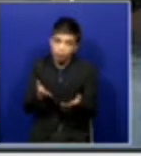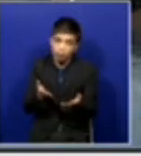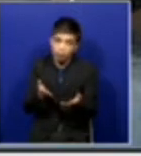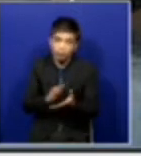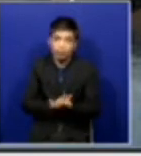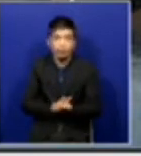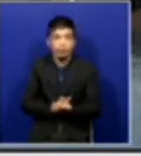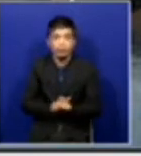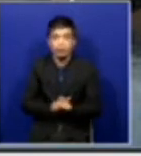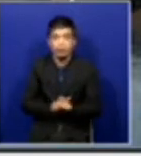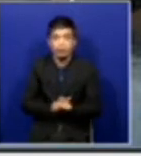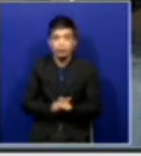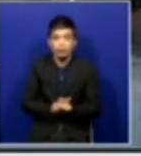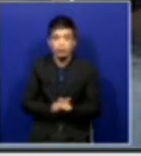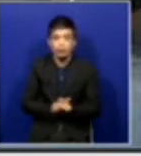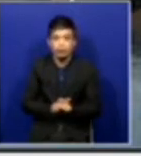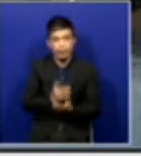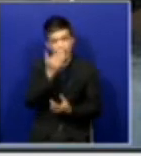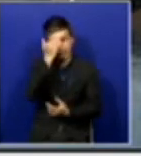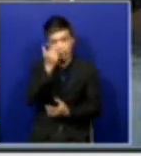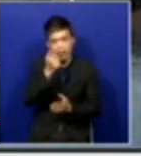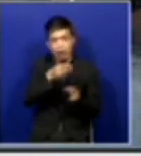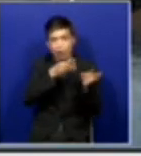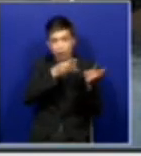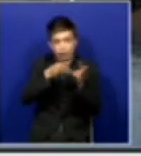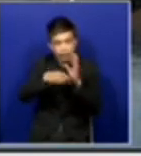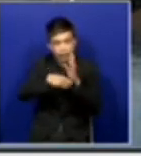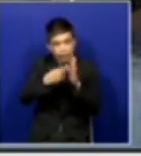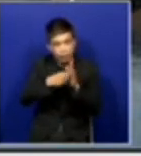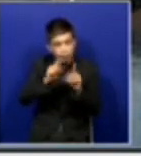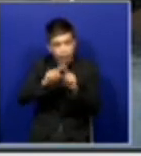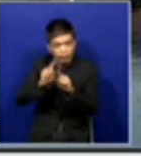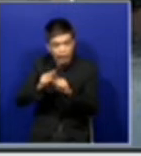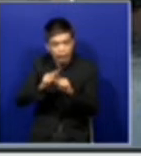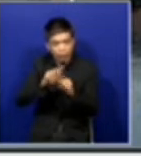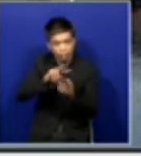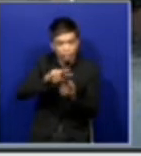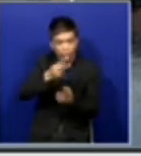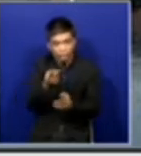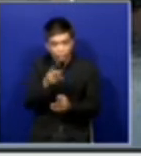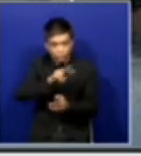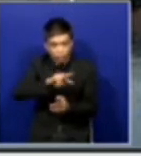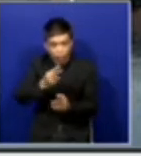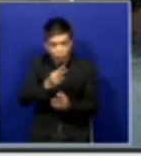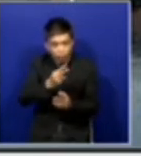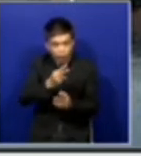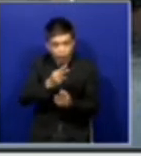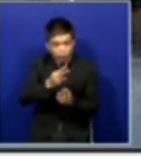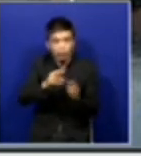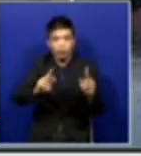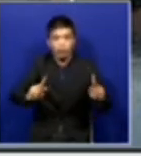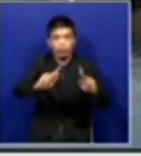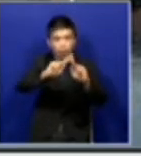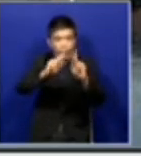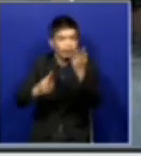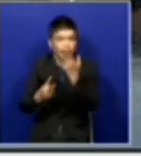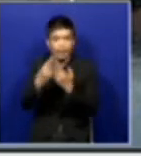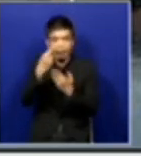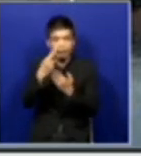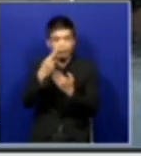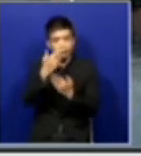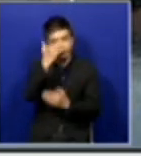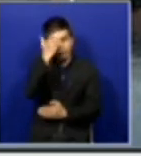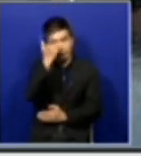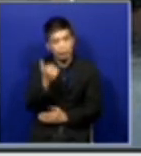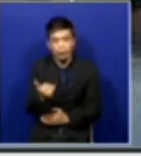ล้วทำงานทำไมหลักการมันกลับไปกลับมาจะไปตัดกระทรวงสาธารณสุขแบบนี้นี่ผม